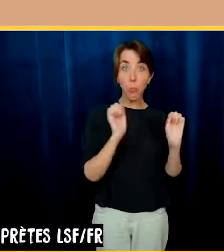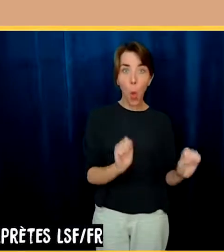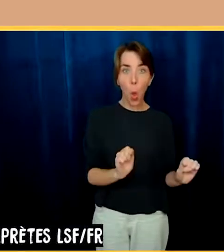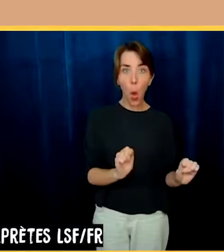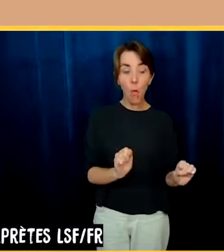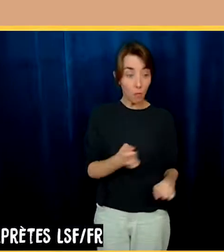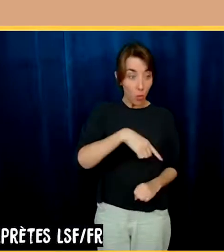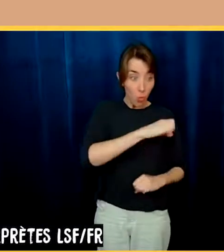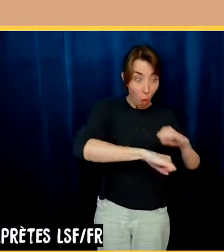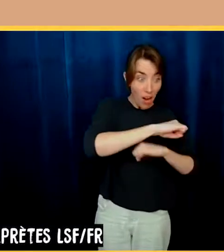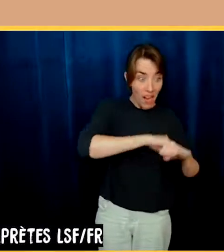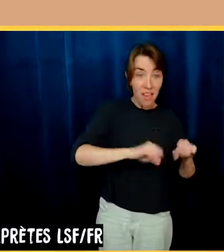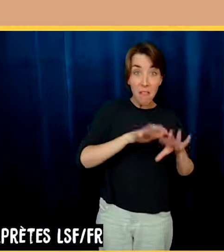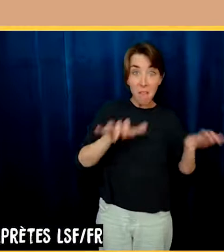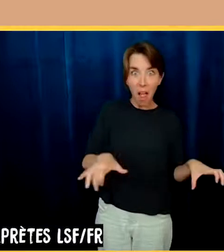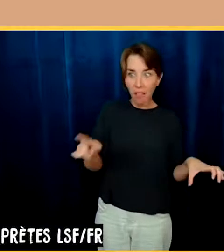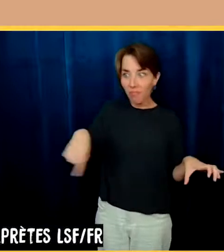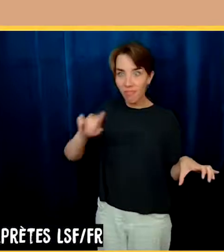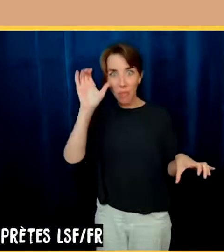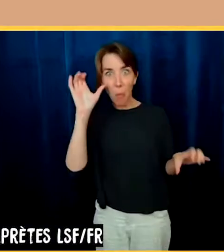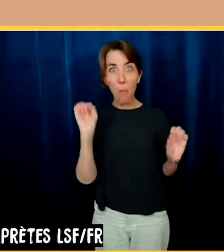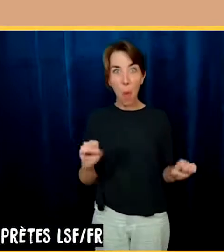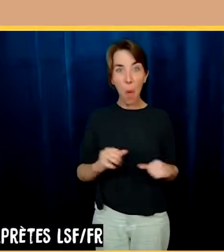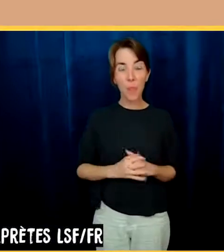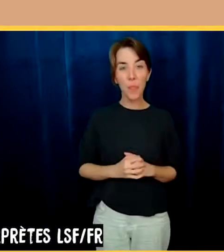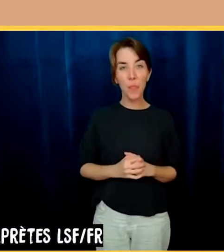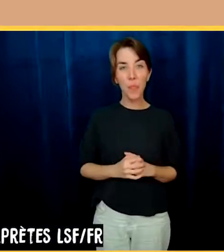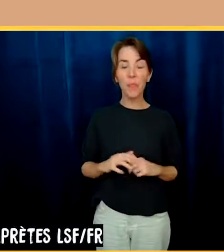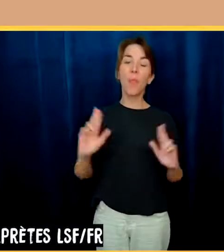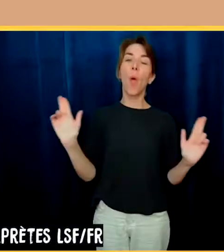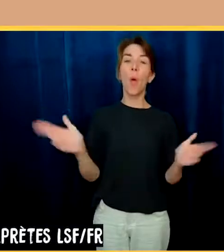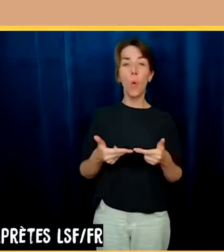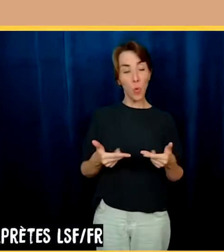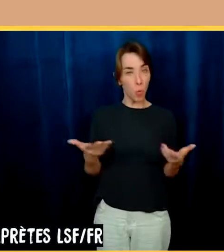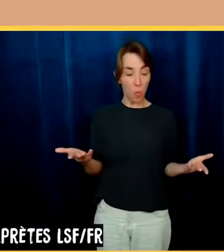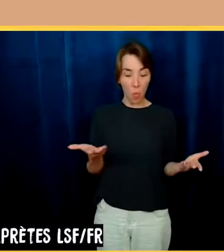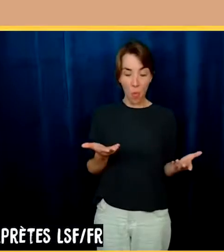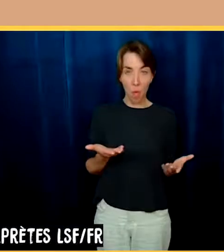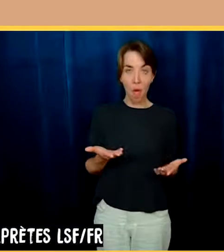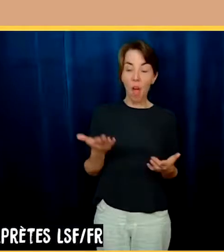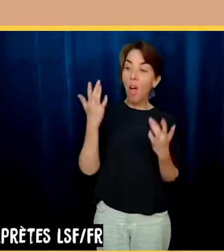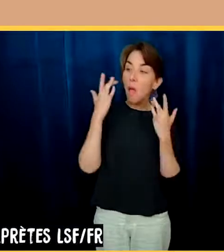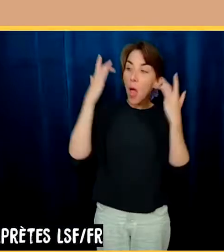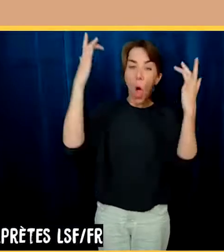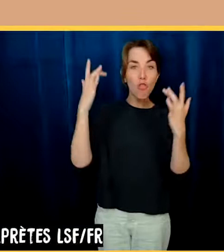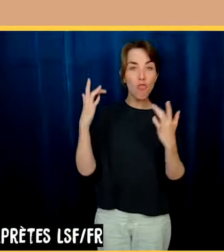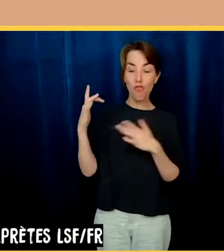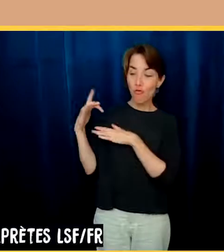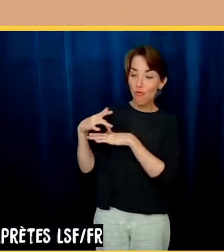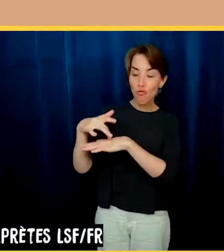Juste pour conclure, voilà, toutes ces expériences et vécues nous ont permis et nous ont inspirés pour la